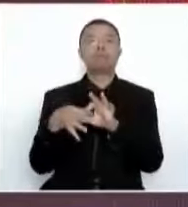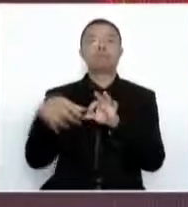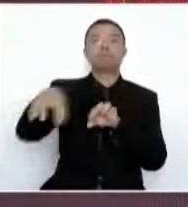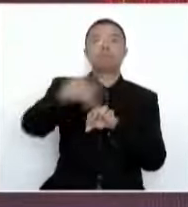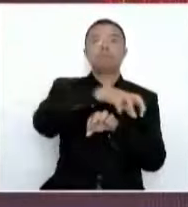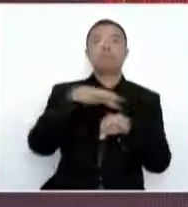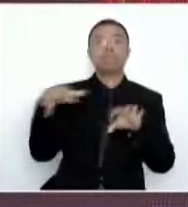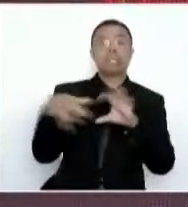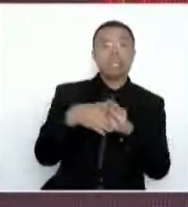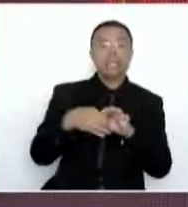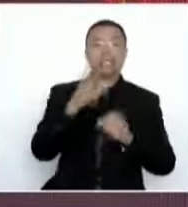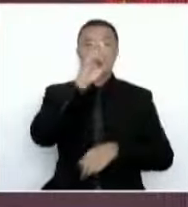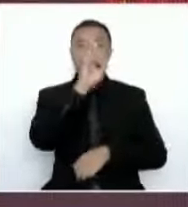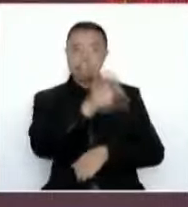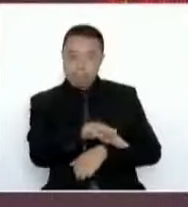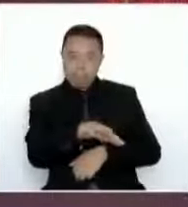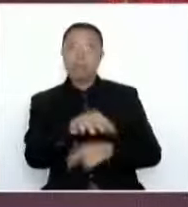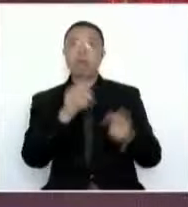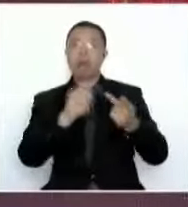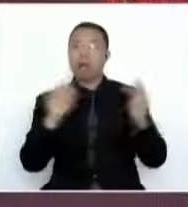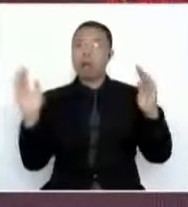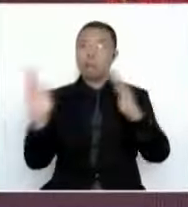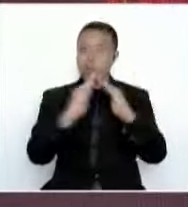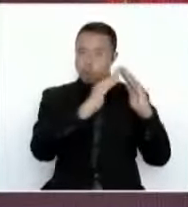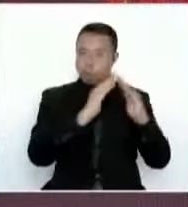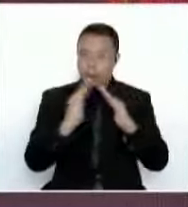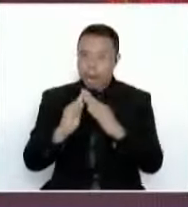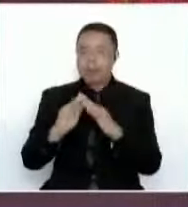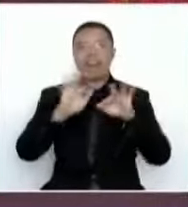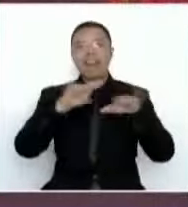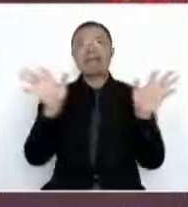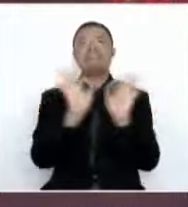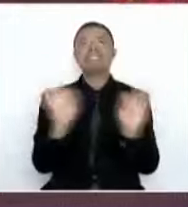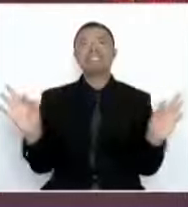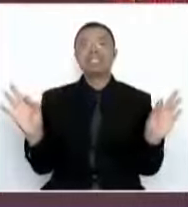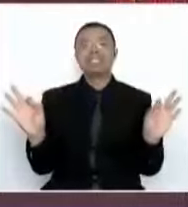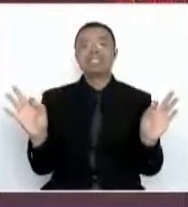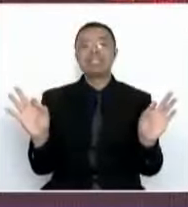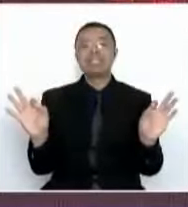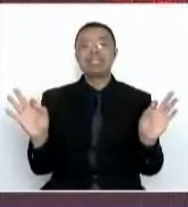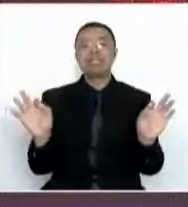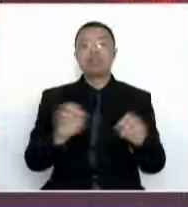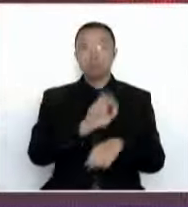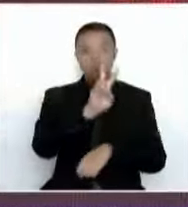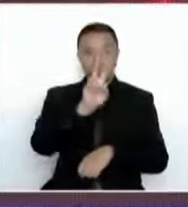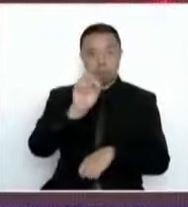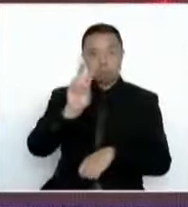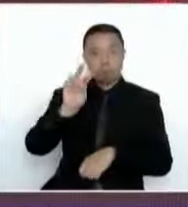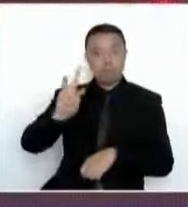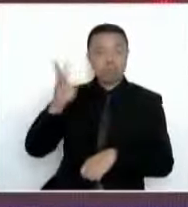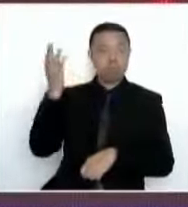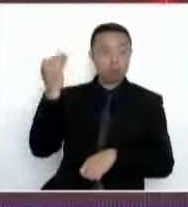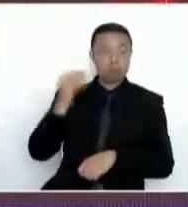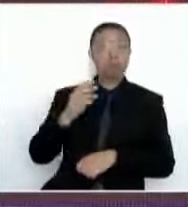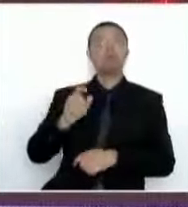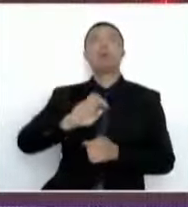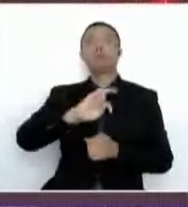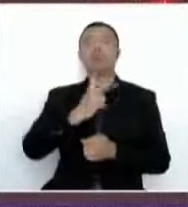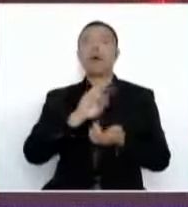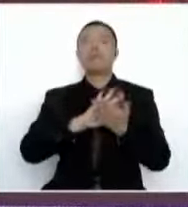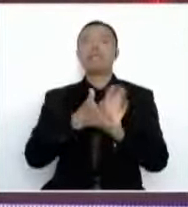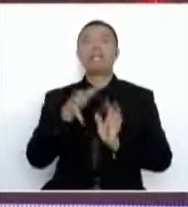sampah Perumahan dan ketersediaan air bersih pada saat bersamaan Jakarta sedang bertransformasi